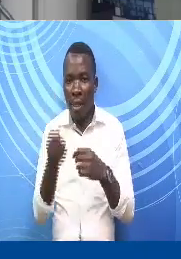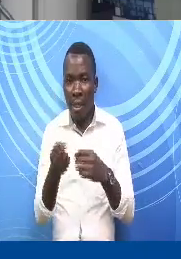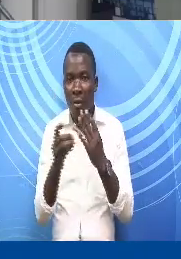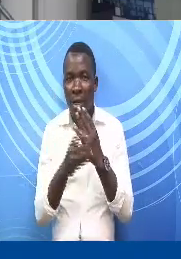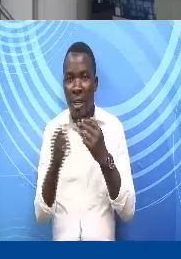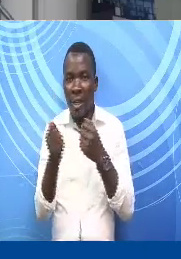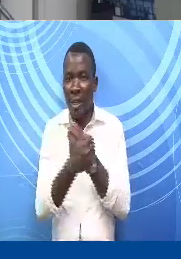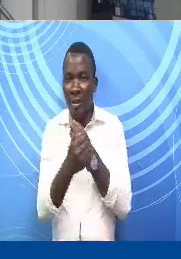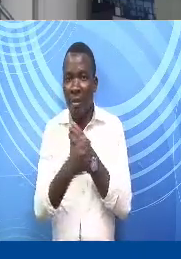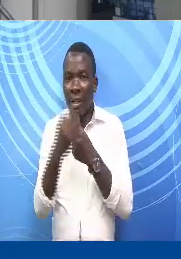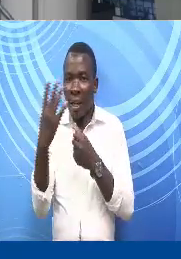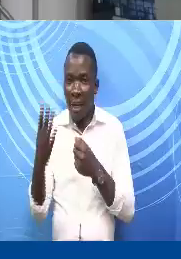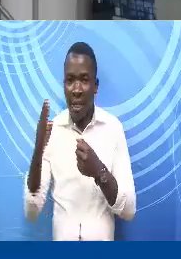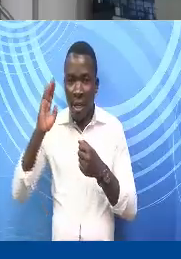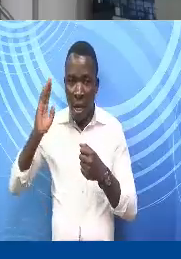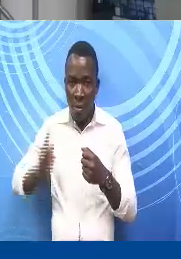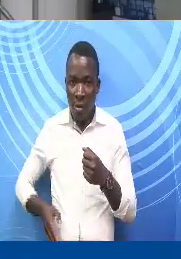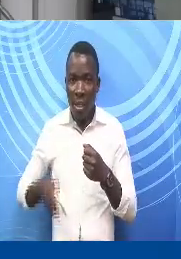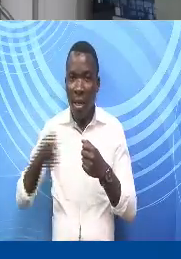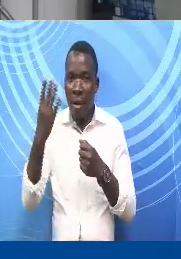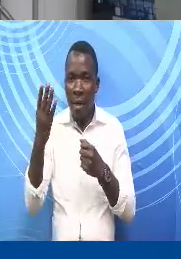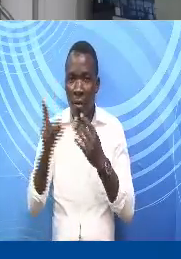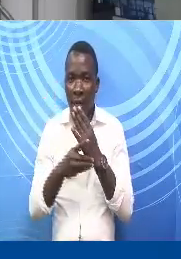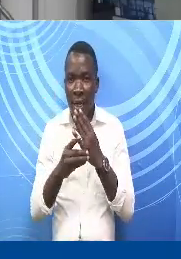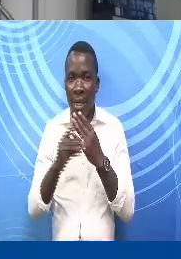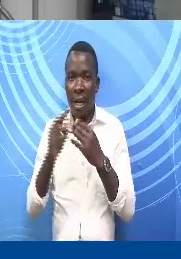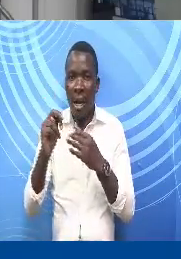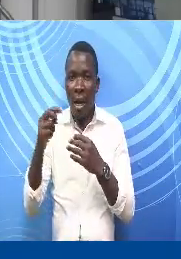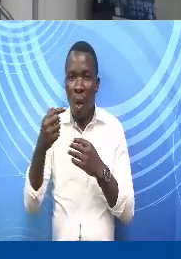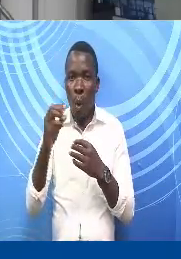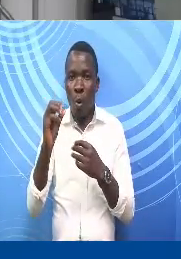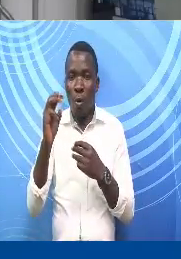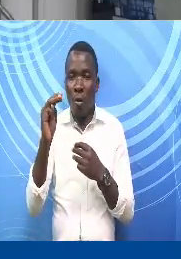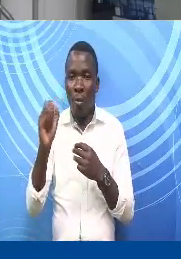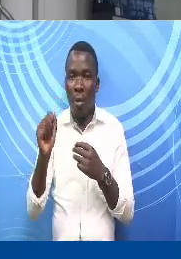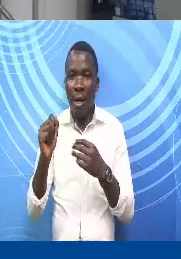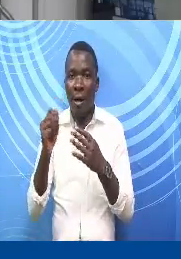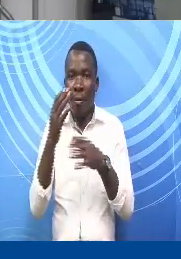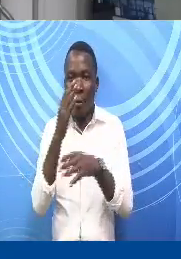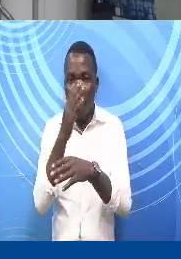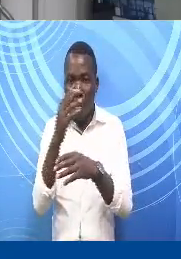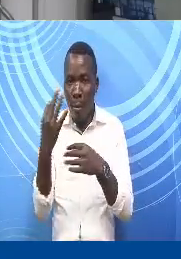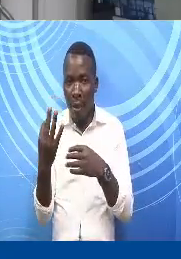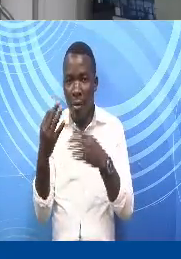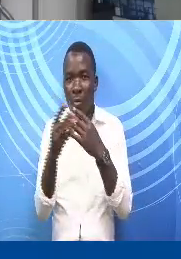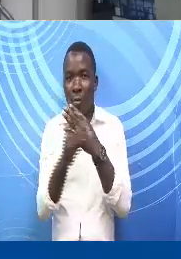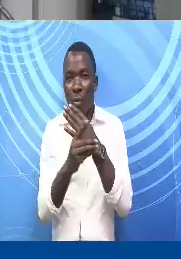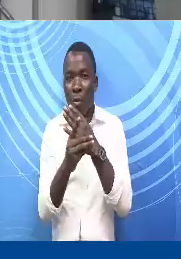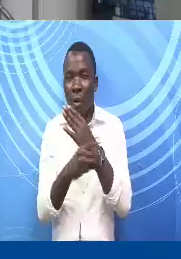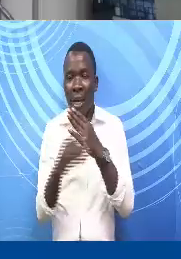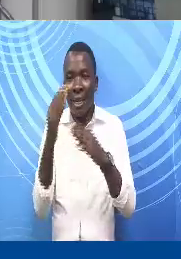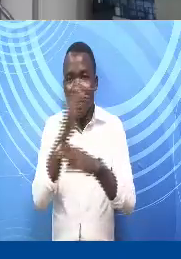Huye 4 bo mu karere ka Ngoma 3 bo mu karere ka Kamonyi 3 bo mu karere ka Rusizi 2 bo